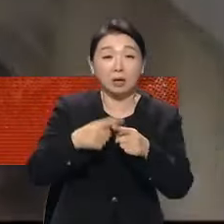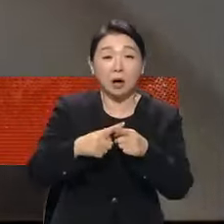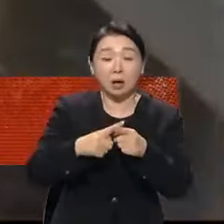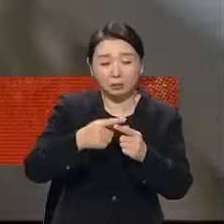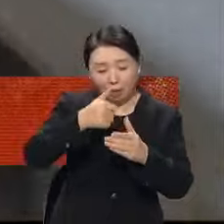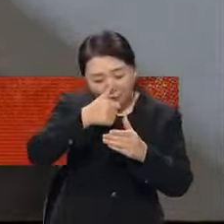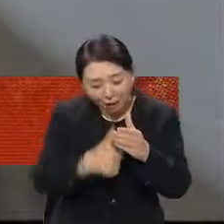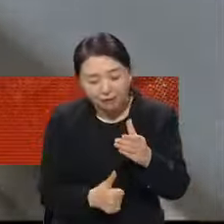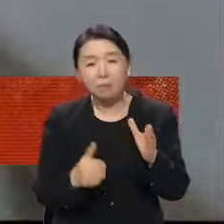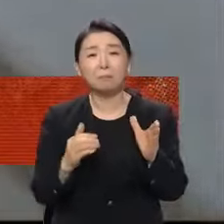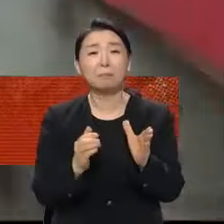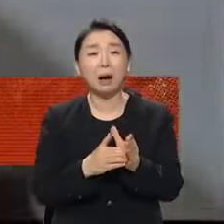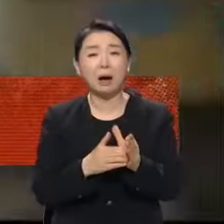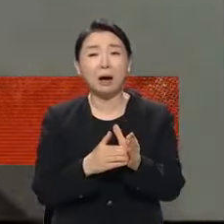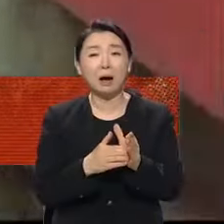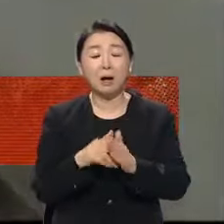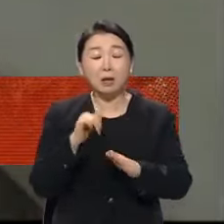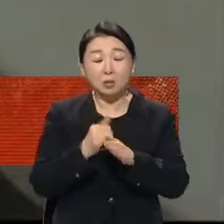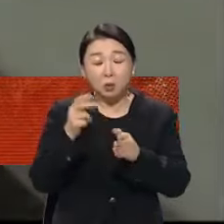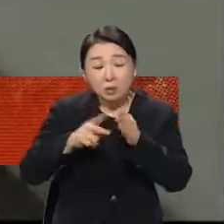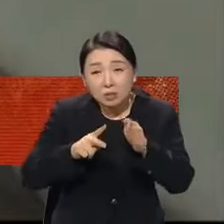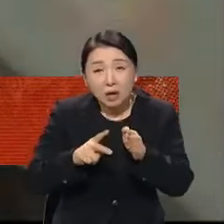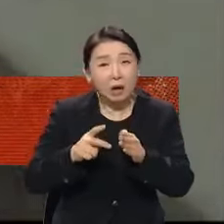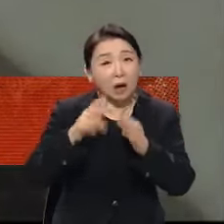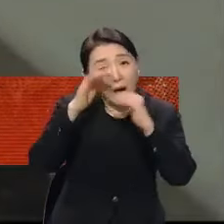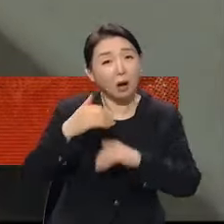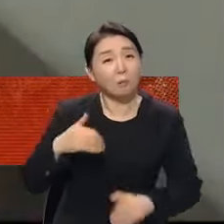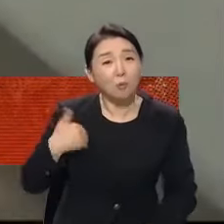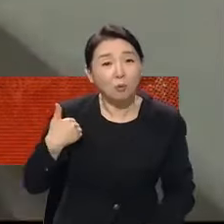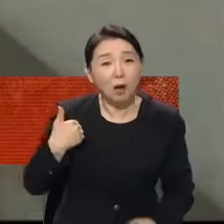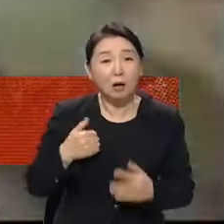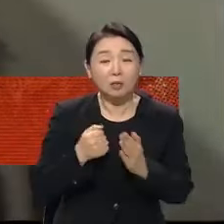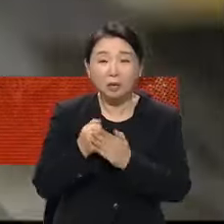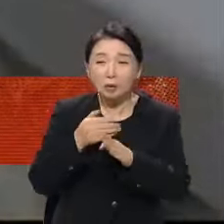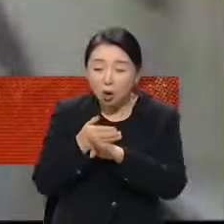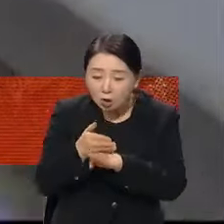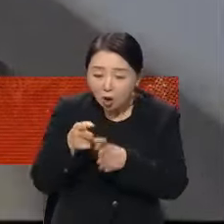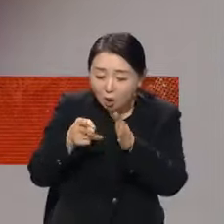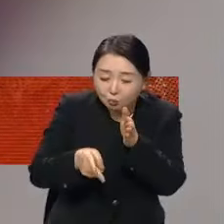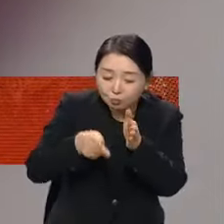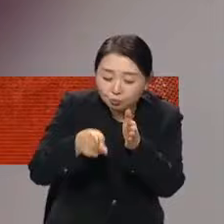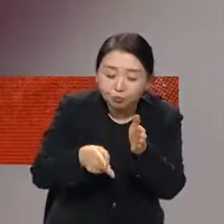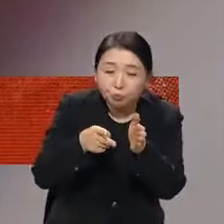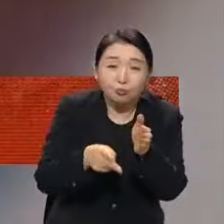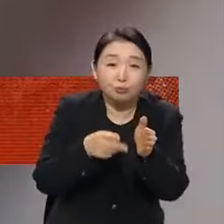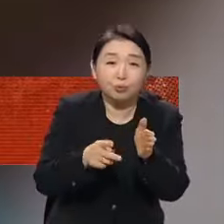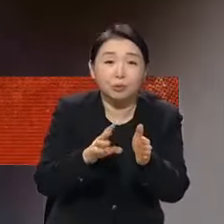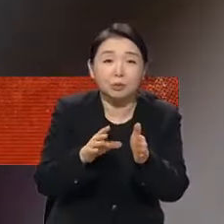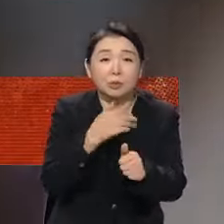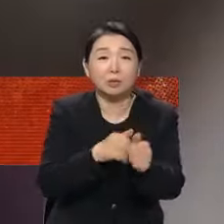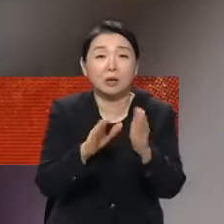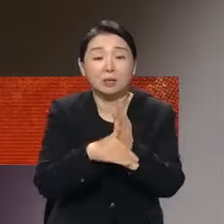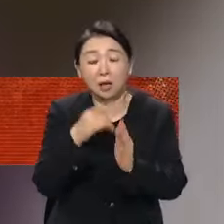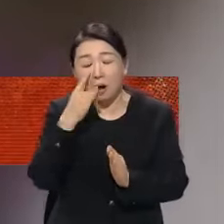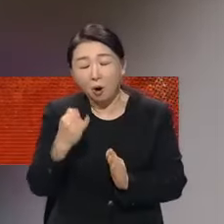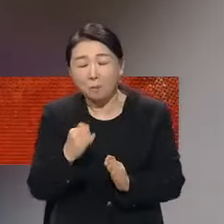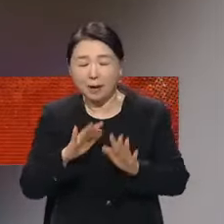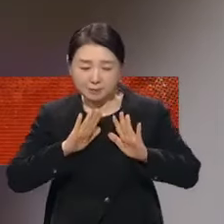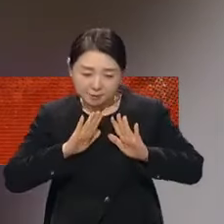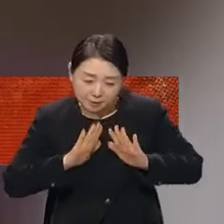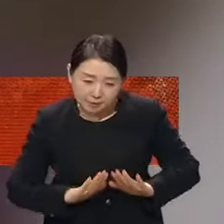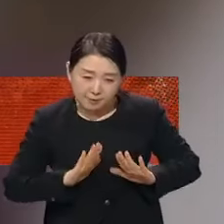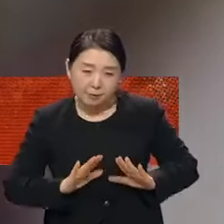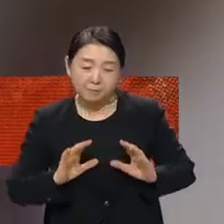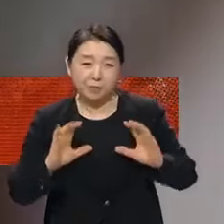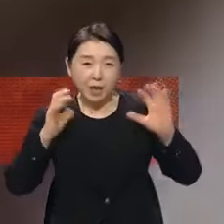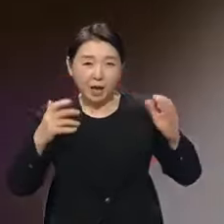틈으로 빠져버린 겁니다. 기차는 이 사실을 알지를 못했고 천천히 움직이기 시작한 거죠. 이 상황에서도 아이 엄마 정말 집착하게 아이들을